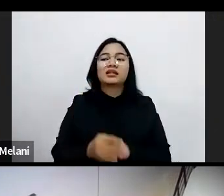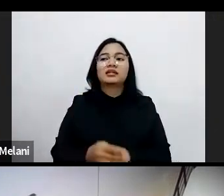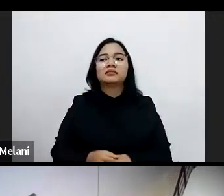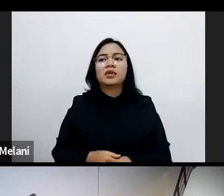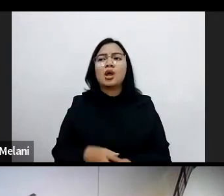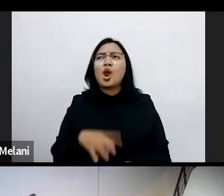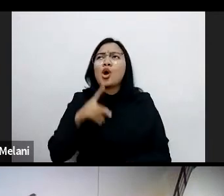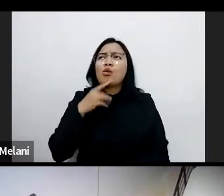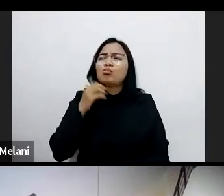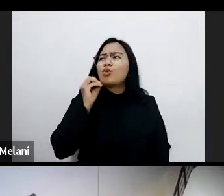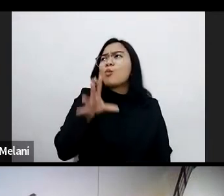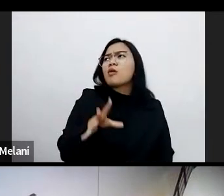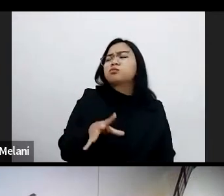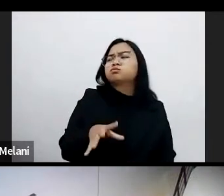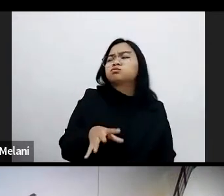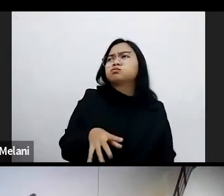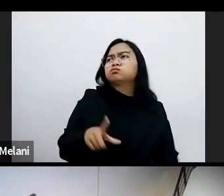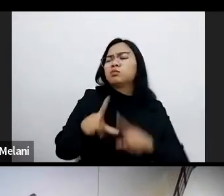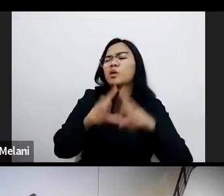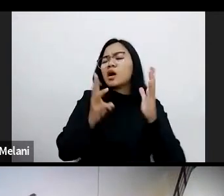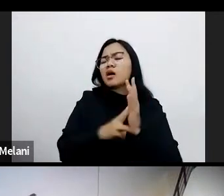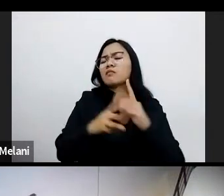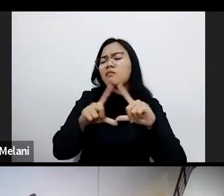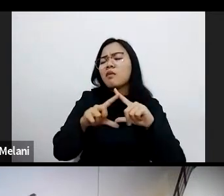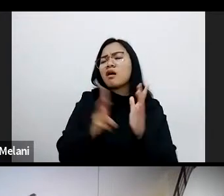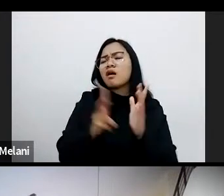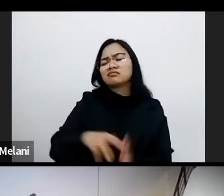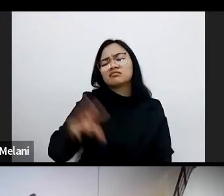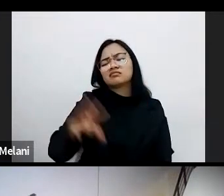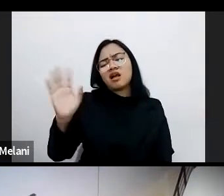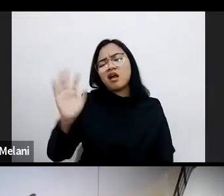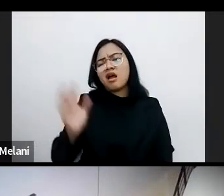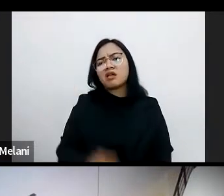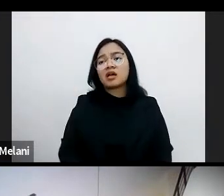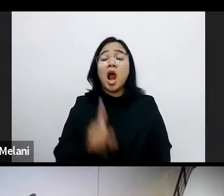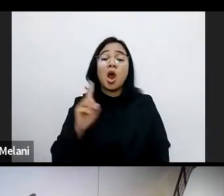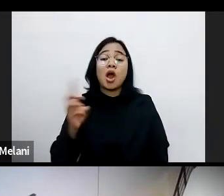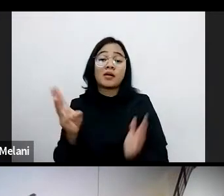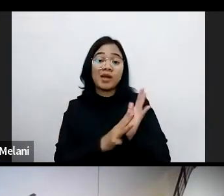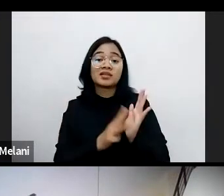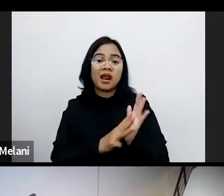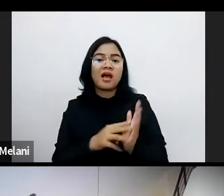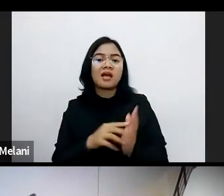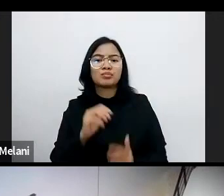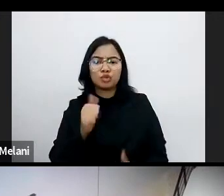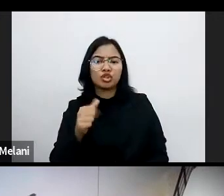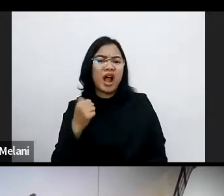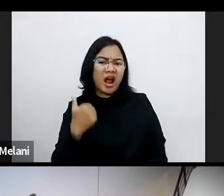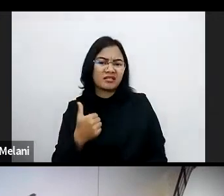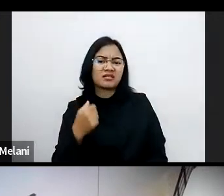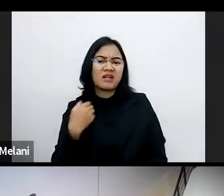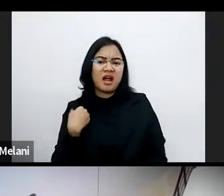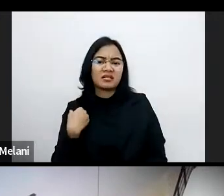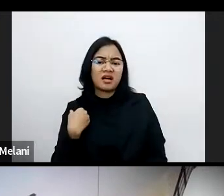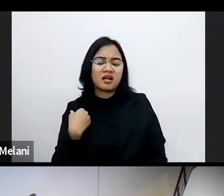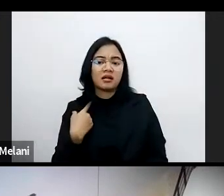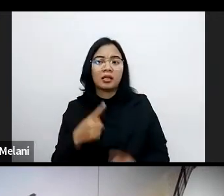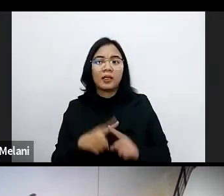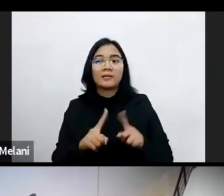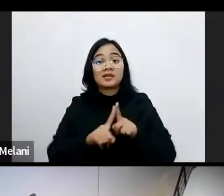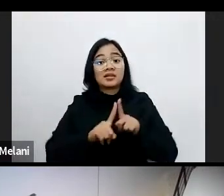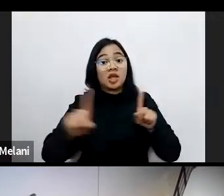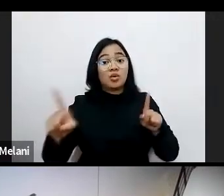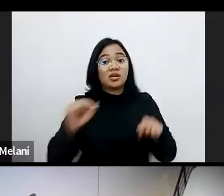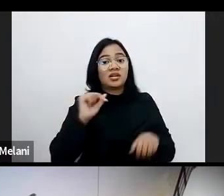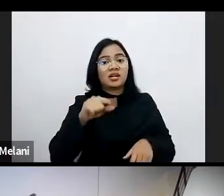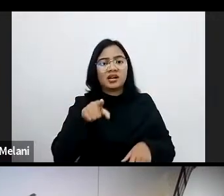ada masalah ya, ya kalau dipermasalahkan ya mungkin ada masalah gitu, tapi sejauh ini seperti itu apa yang saya sebut dengan